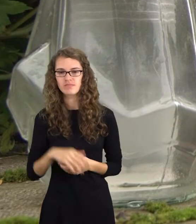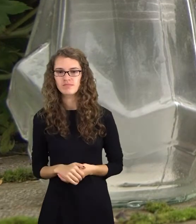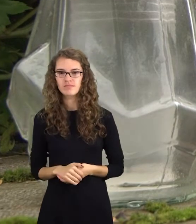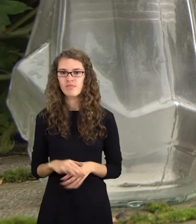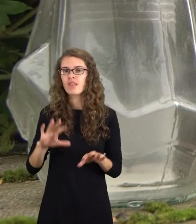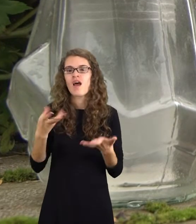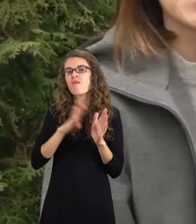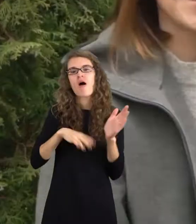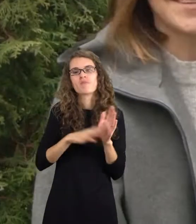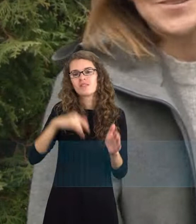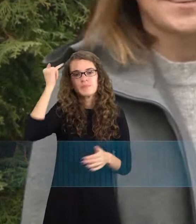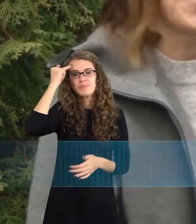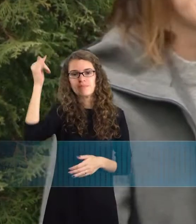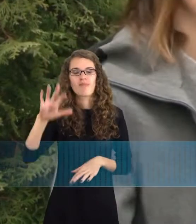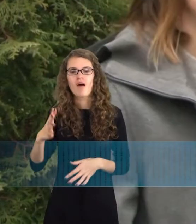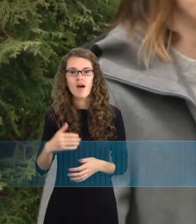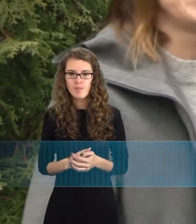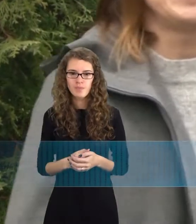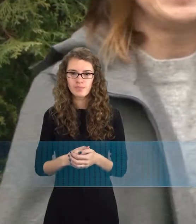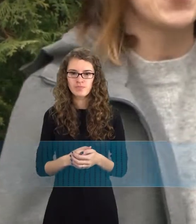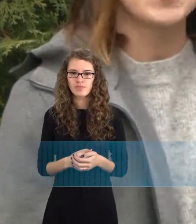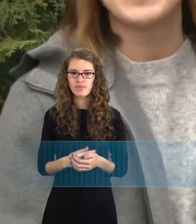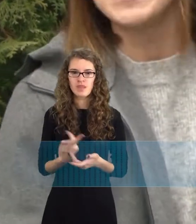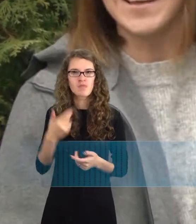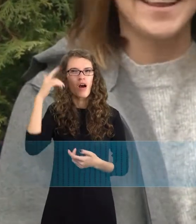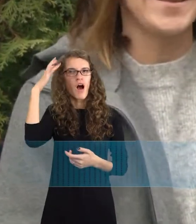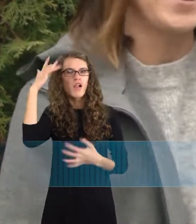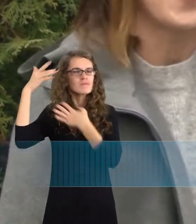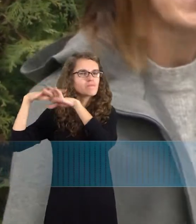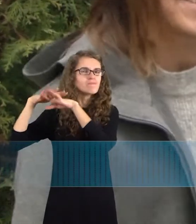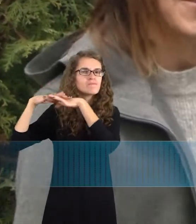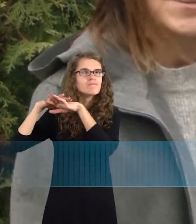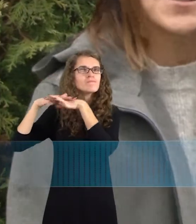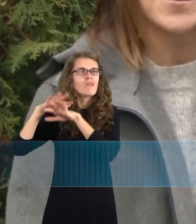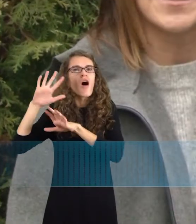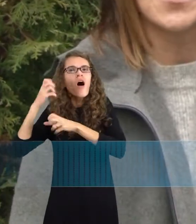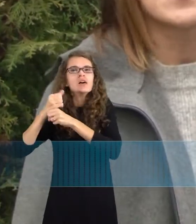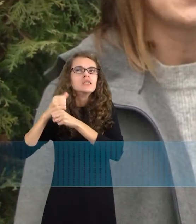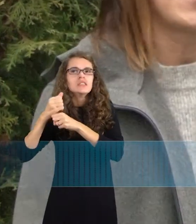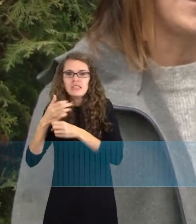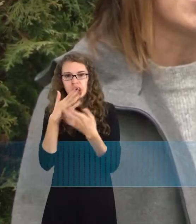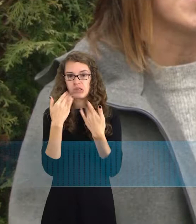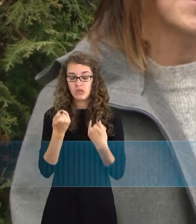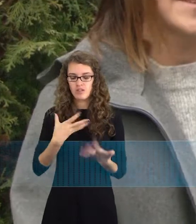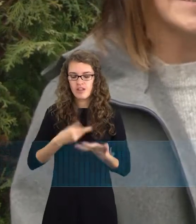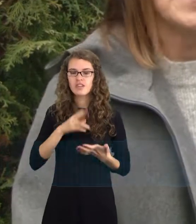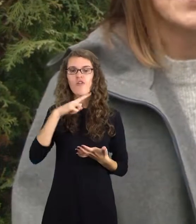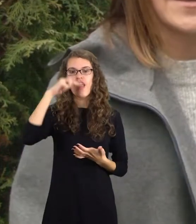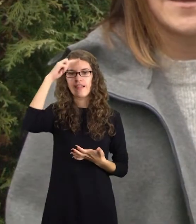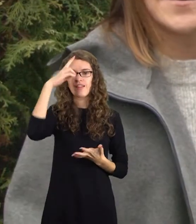iš tiesų gimė labai paprastai, tikriausiai kaip ir nieko specialiai nieko nedariau, tiesiog lankiau savo tėvelio